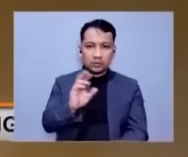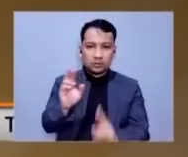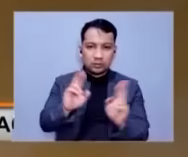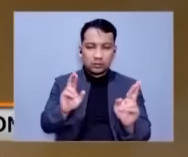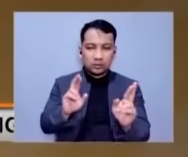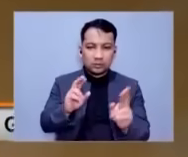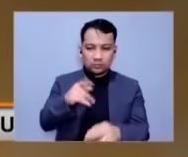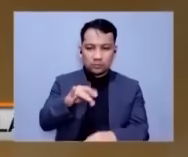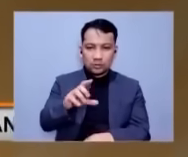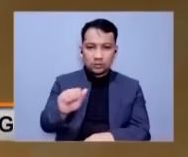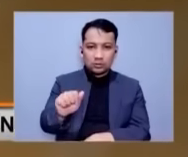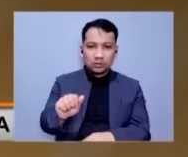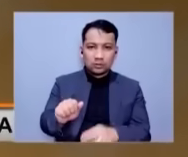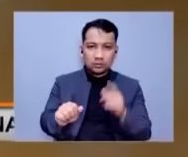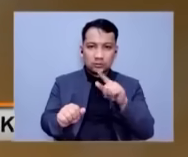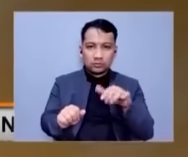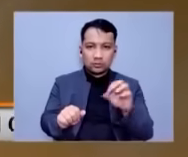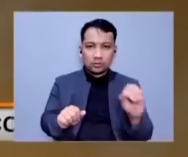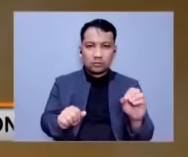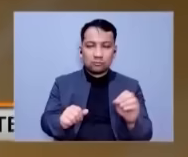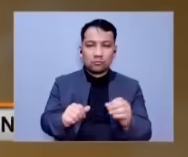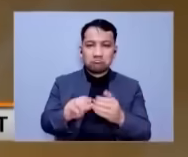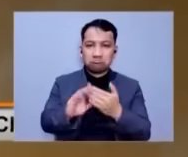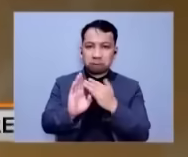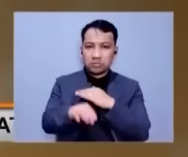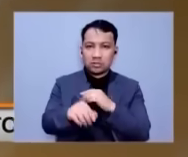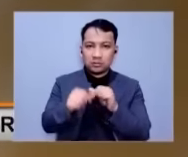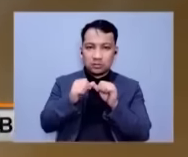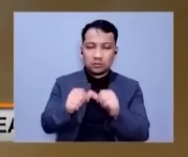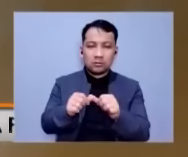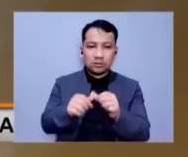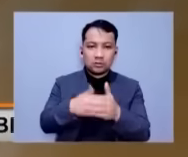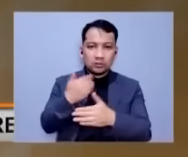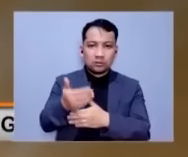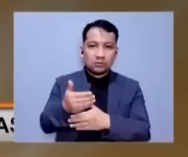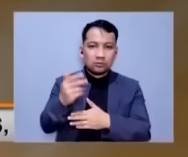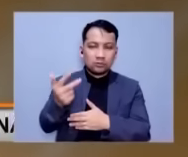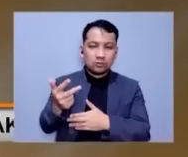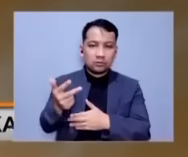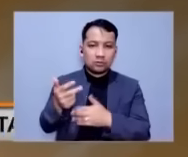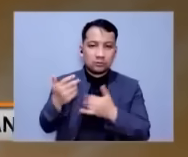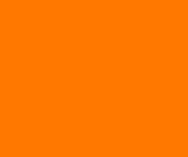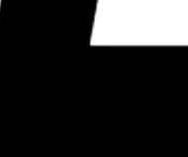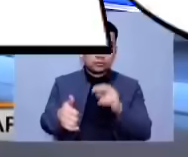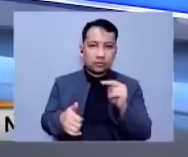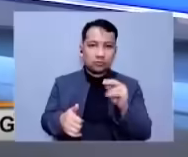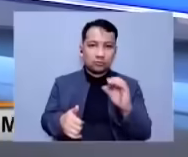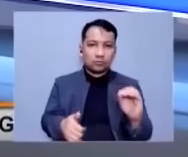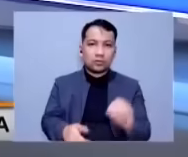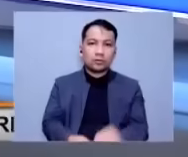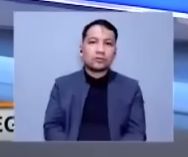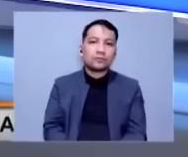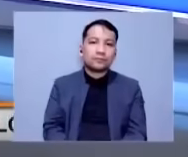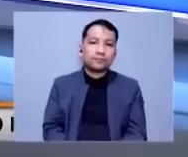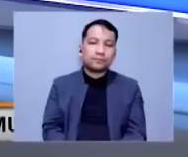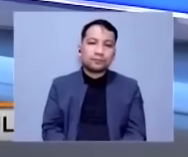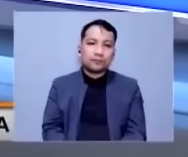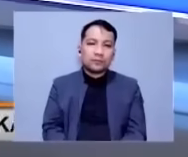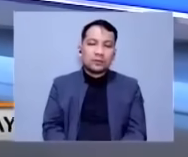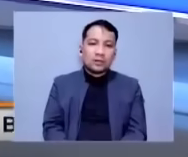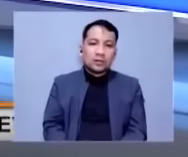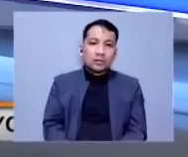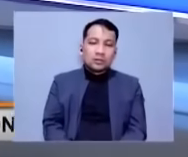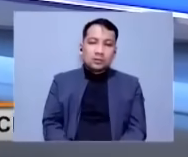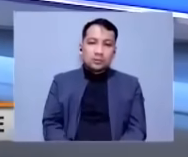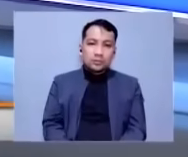wala si Zion at malalaman natin kung magsusuit up siya sa Game 3 na lalaroin sa New Orleans. Habang payanga naman ang